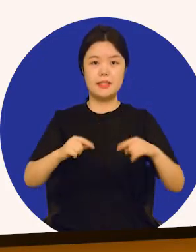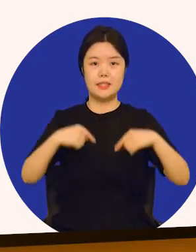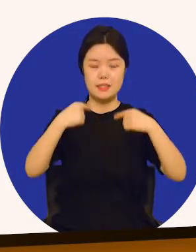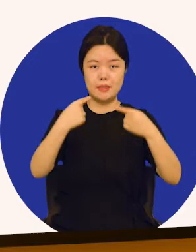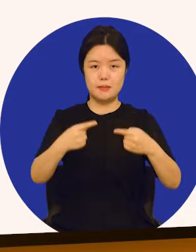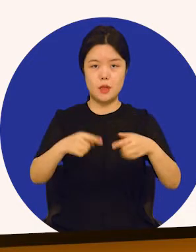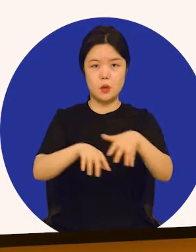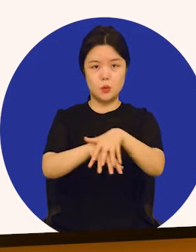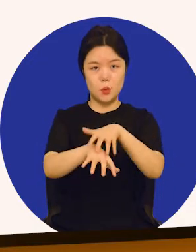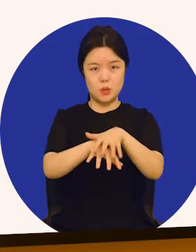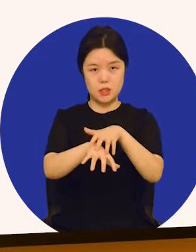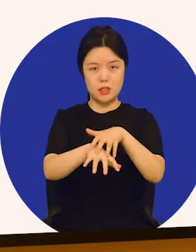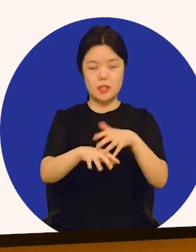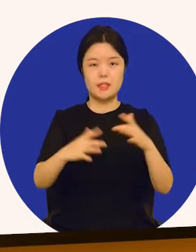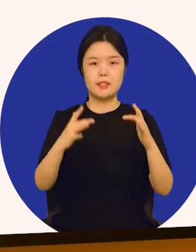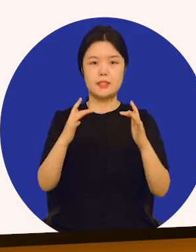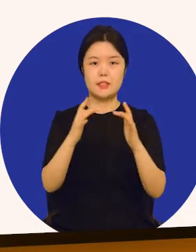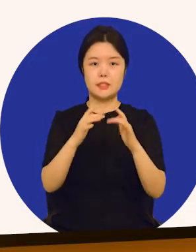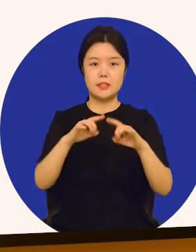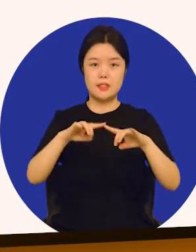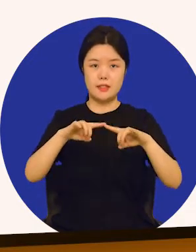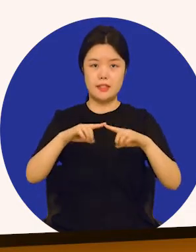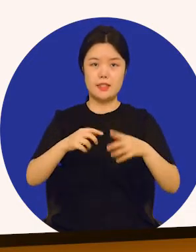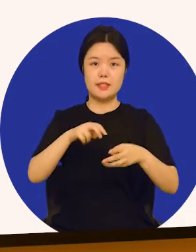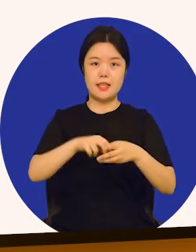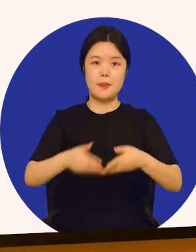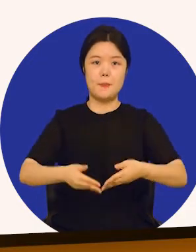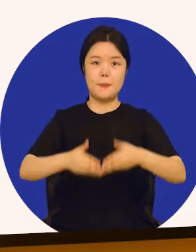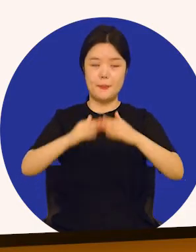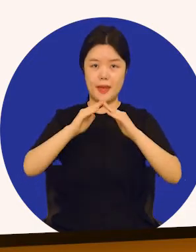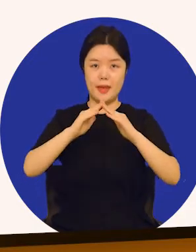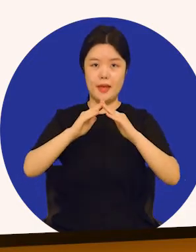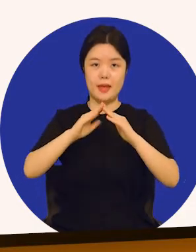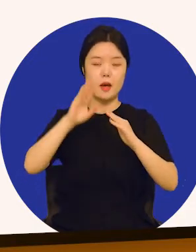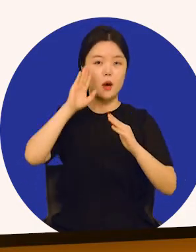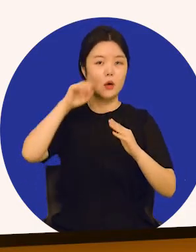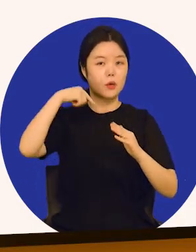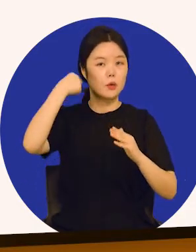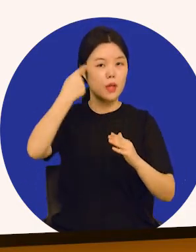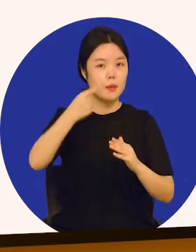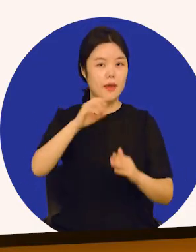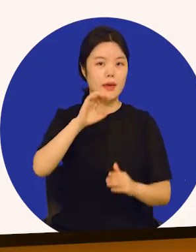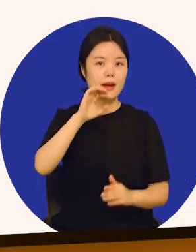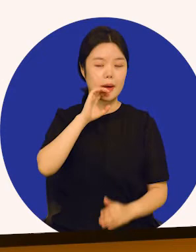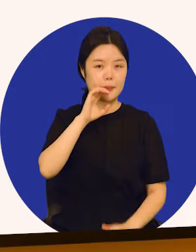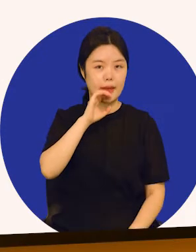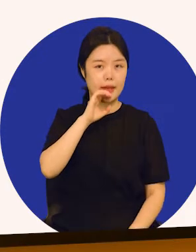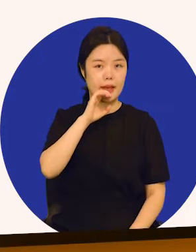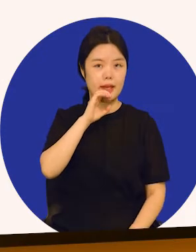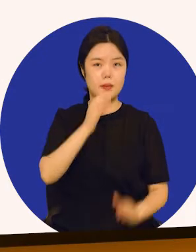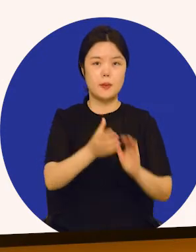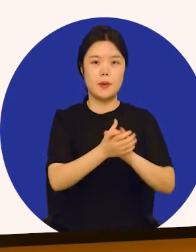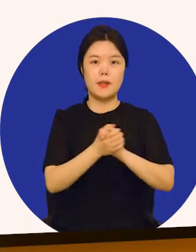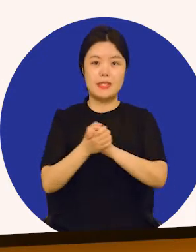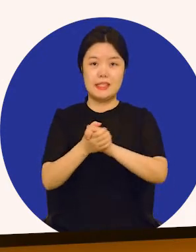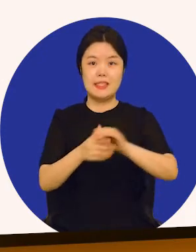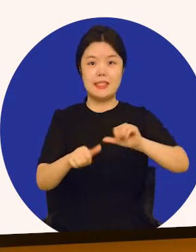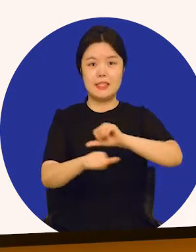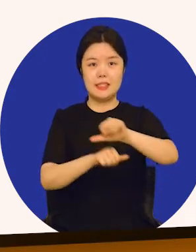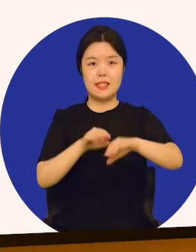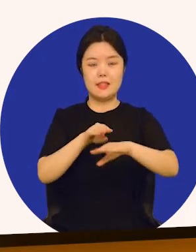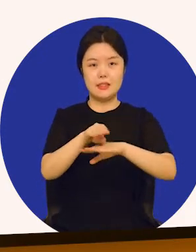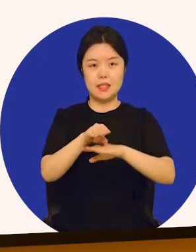지원 조직인 기후 에너지 센터를 설립해 했는데요 이후 넷째로 에너지 카페 그림 모빌리티